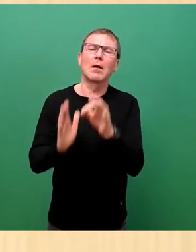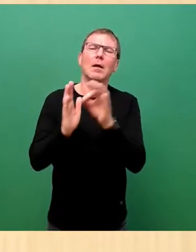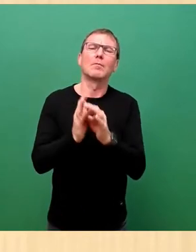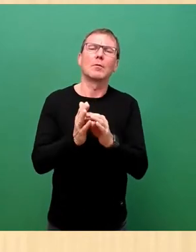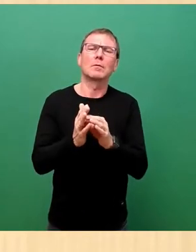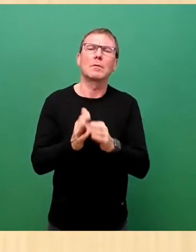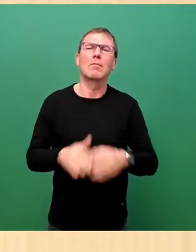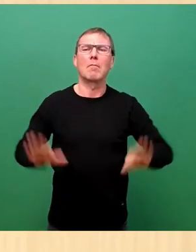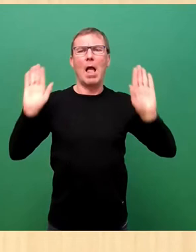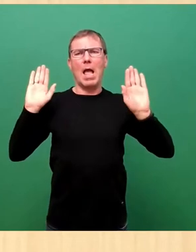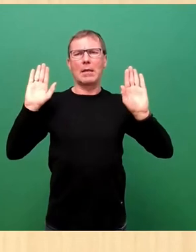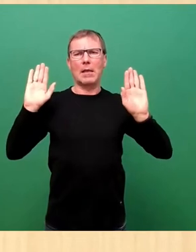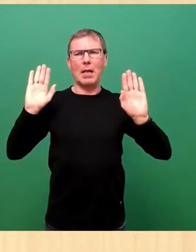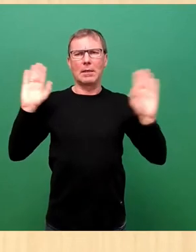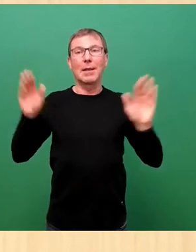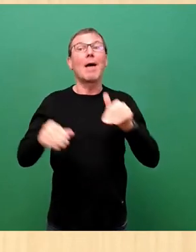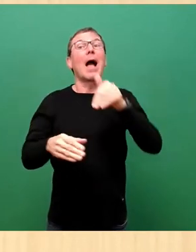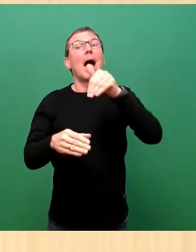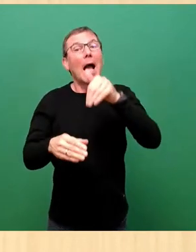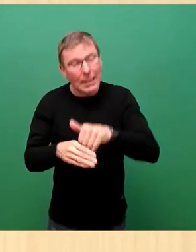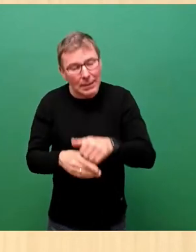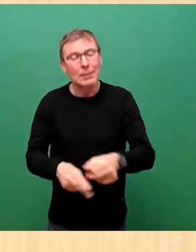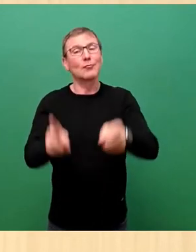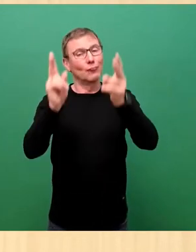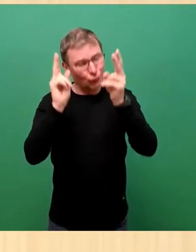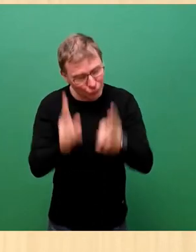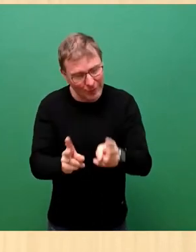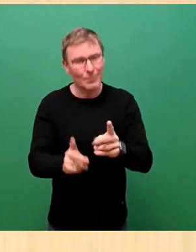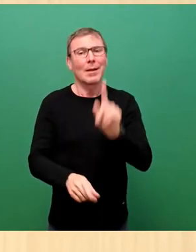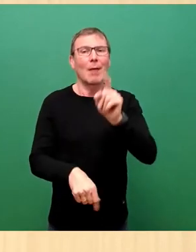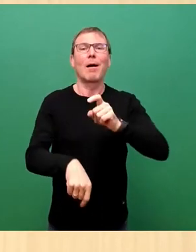wie gesagt Inhaltliches nicht ablehnen, aber eben die